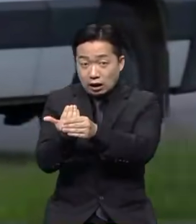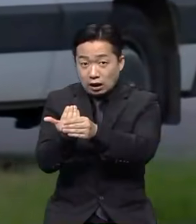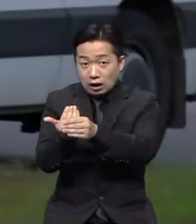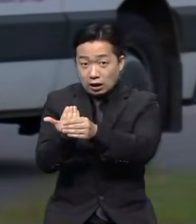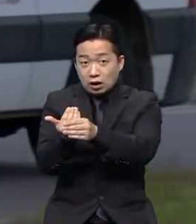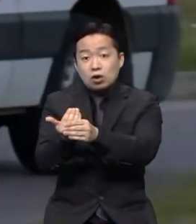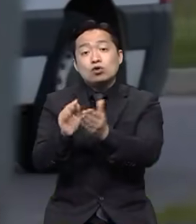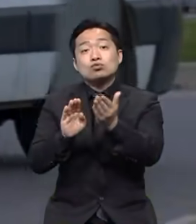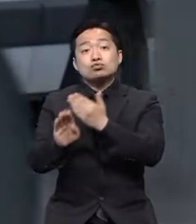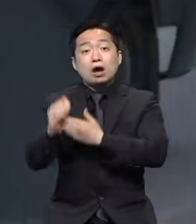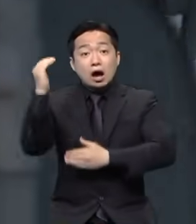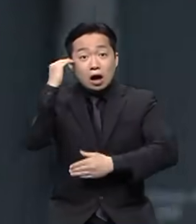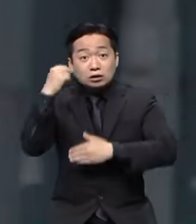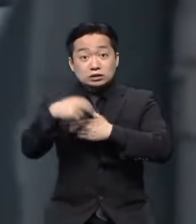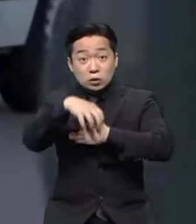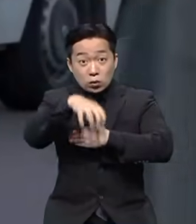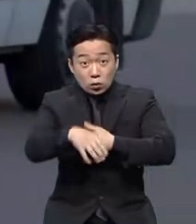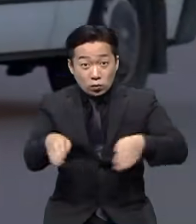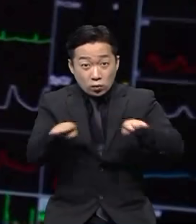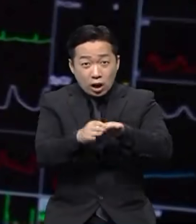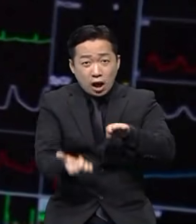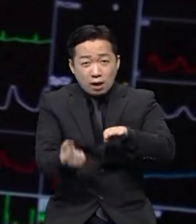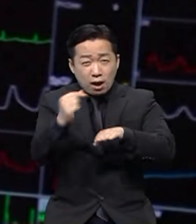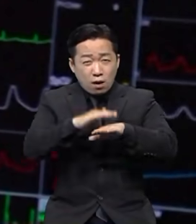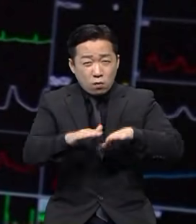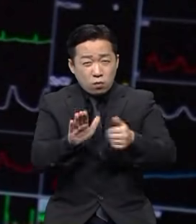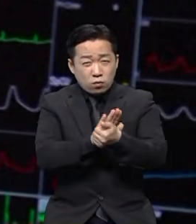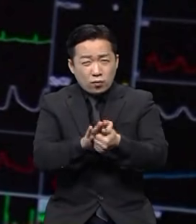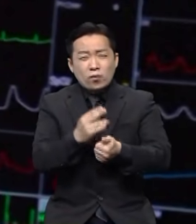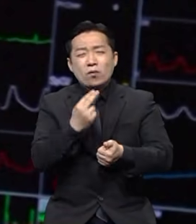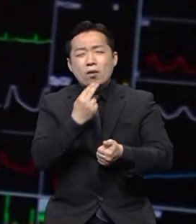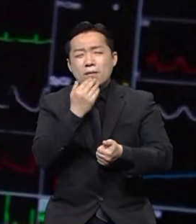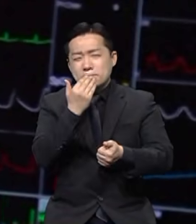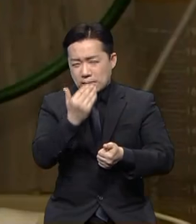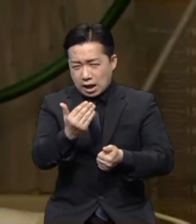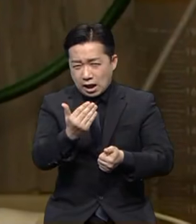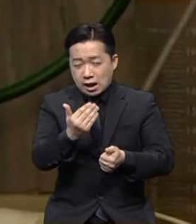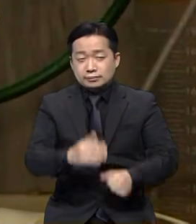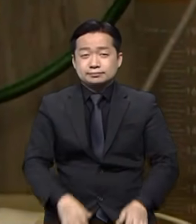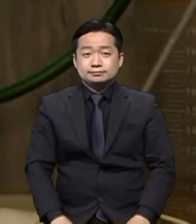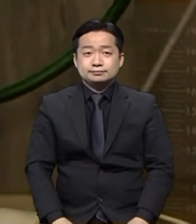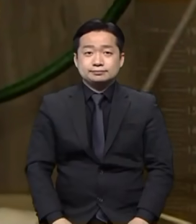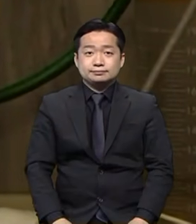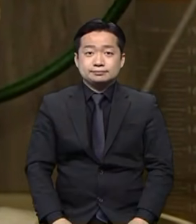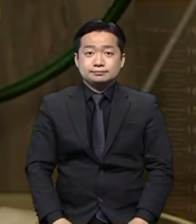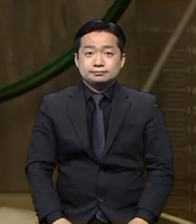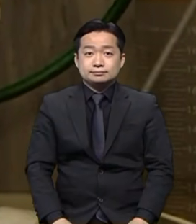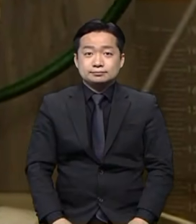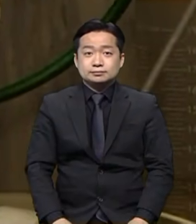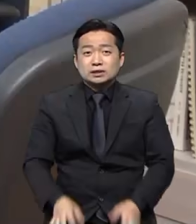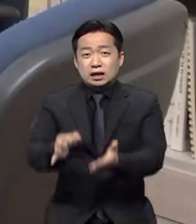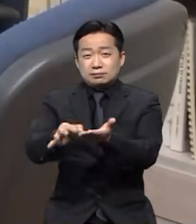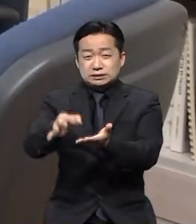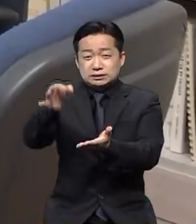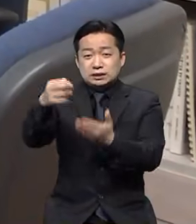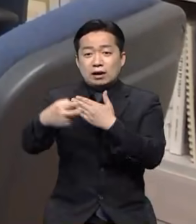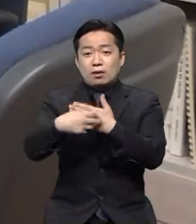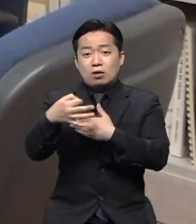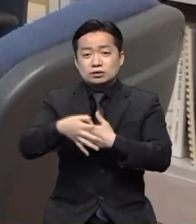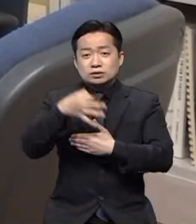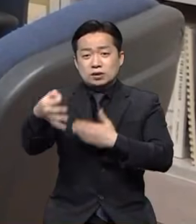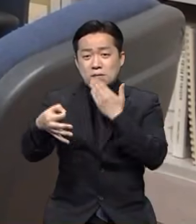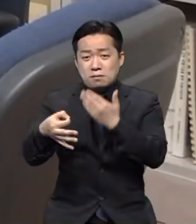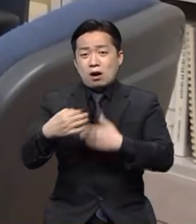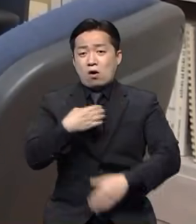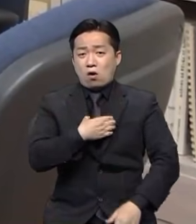일어나면 국내 의료기관만큼 신속한 조치가 이루어지지 않을 수 있다는 걸 감안해야 합니다. 비싼 병원비도 부담이 될 수